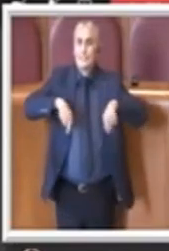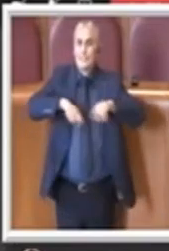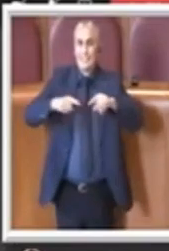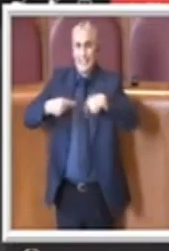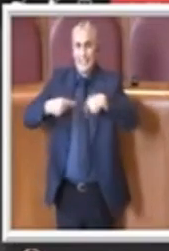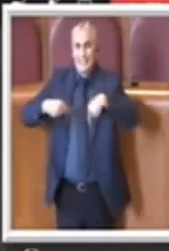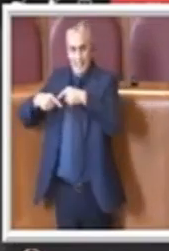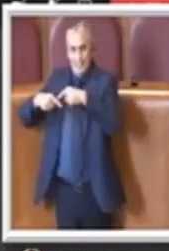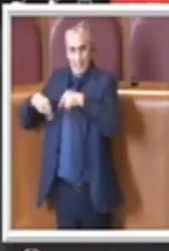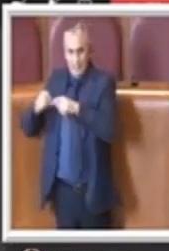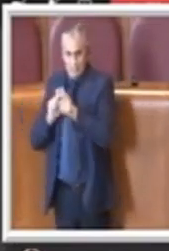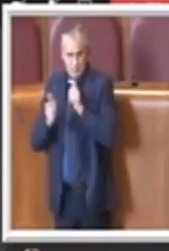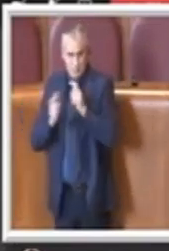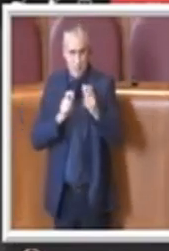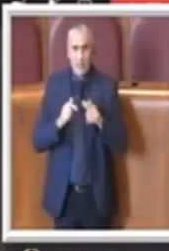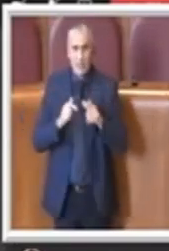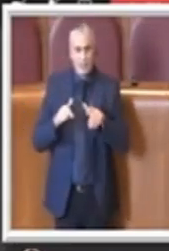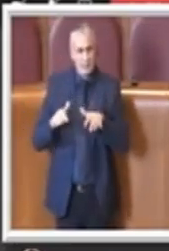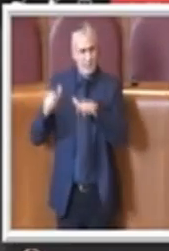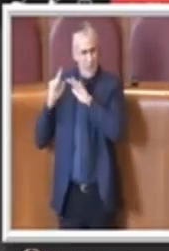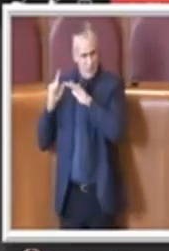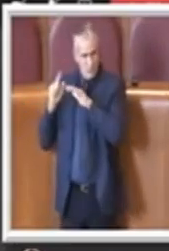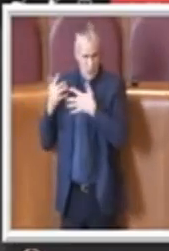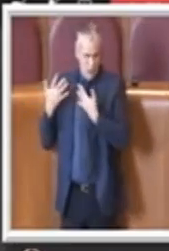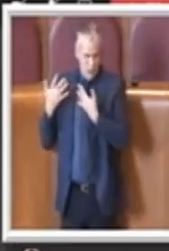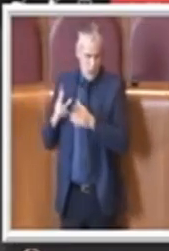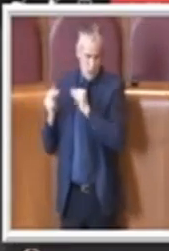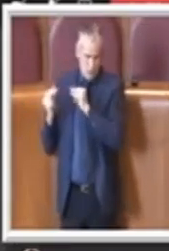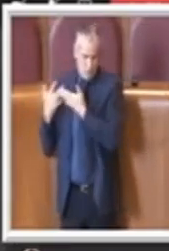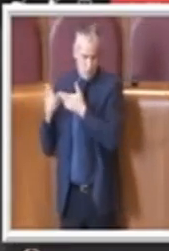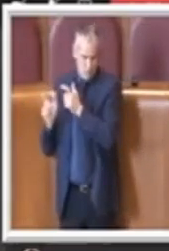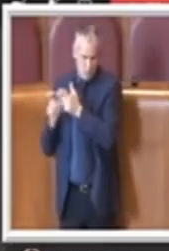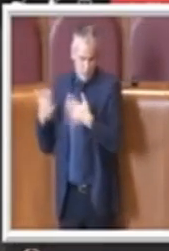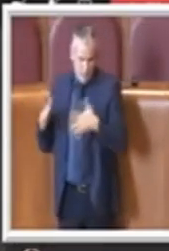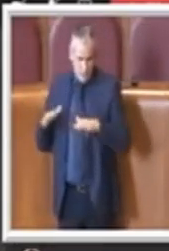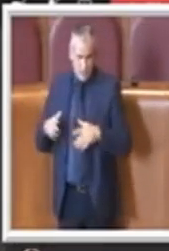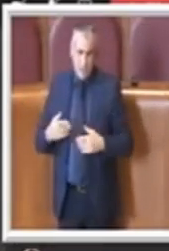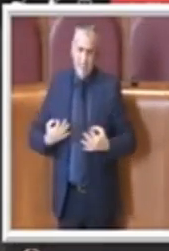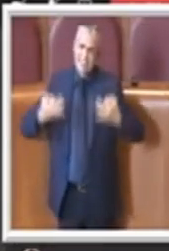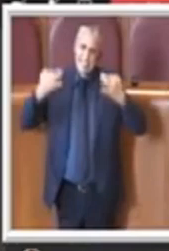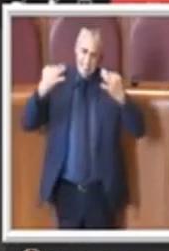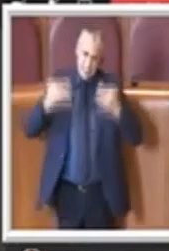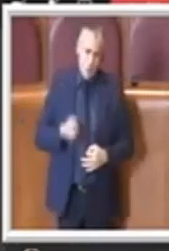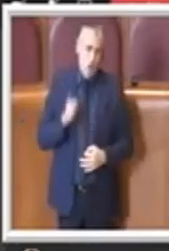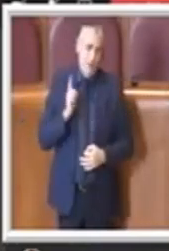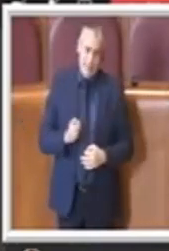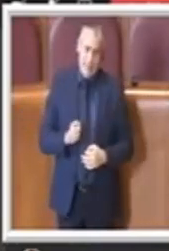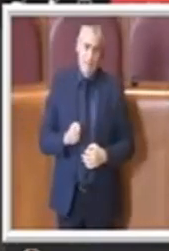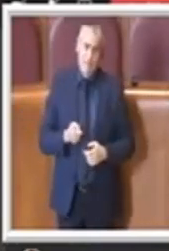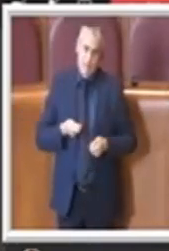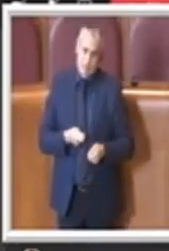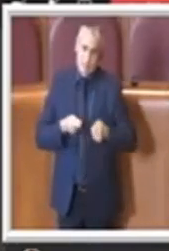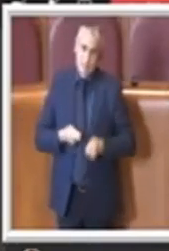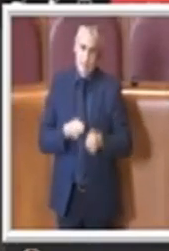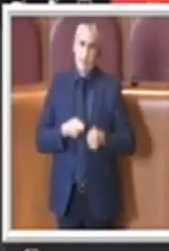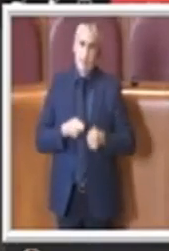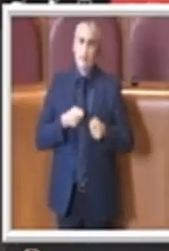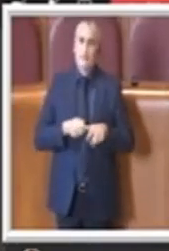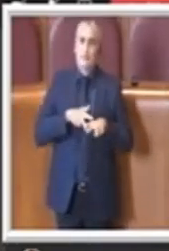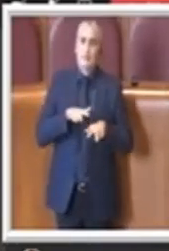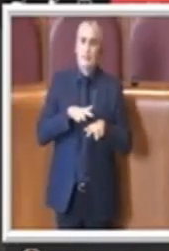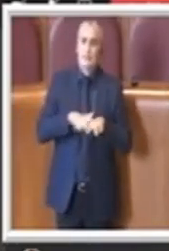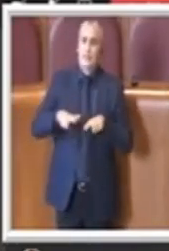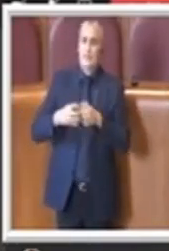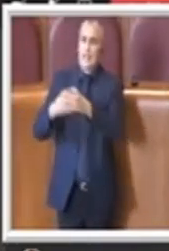la scorsa settimana sicuramente bisogna premere tantissimo per la realizzazione degli impianti di trattamento